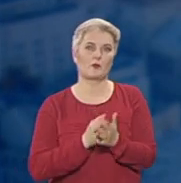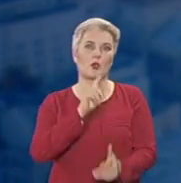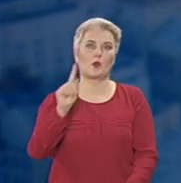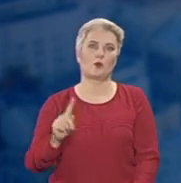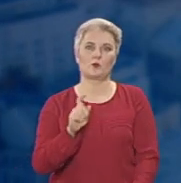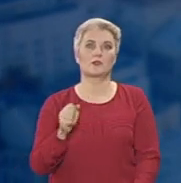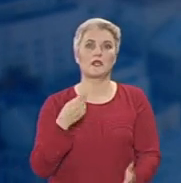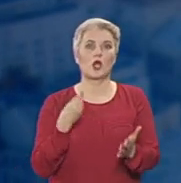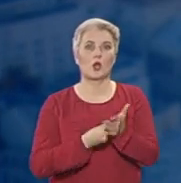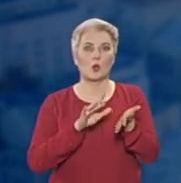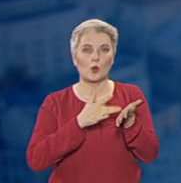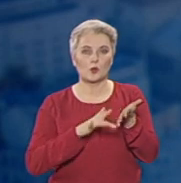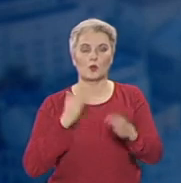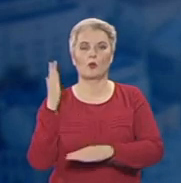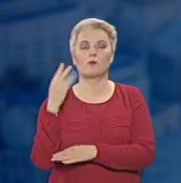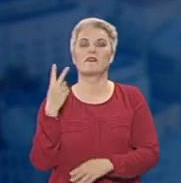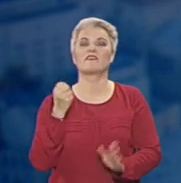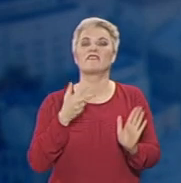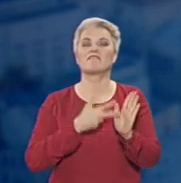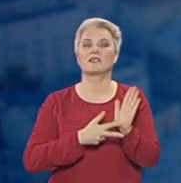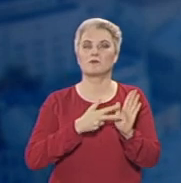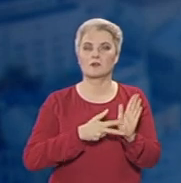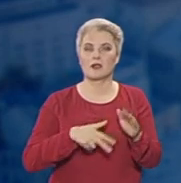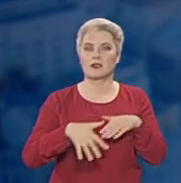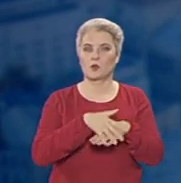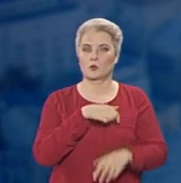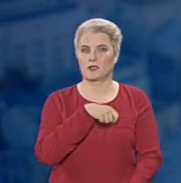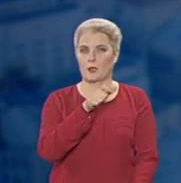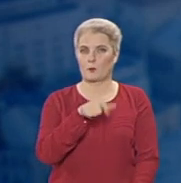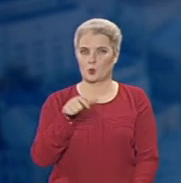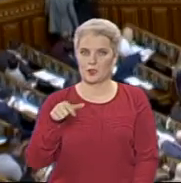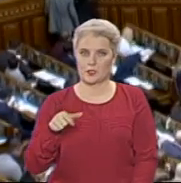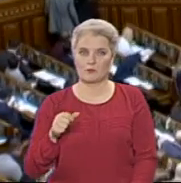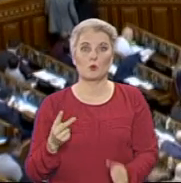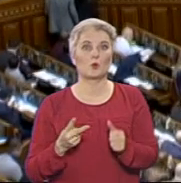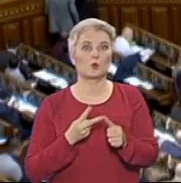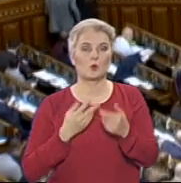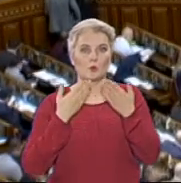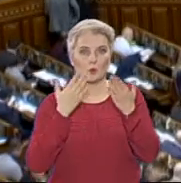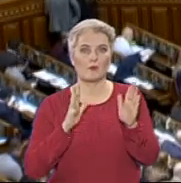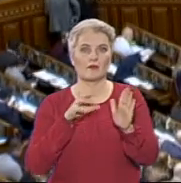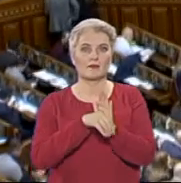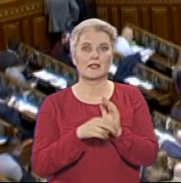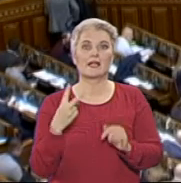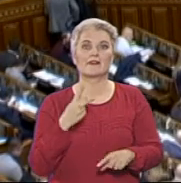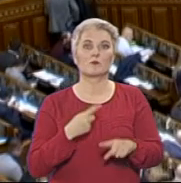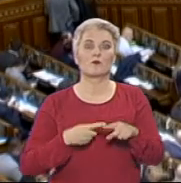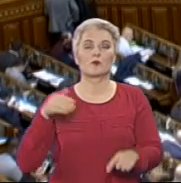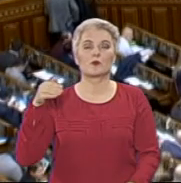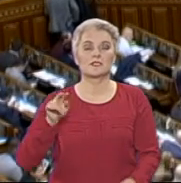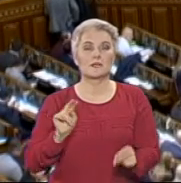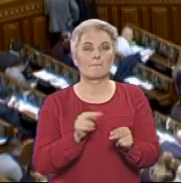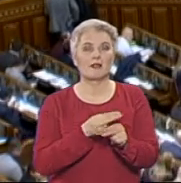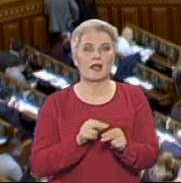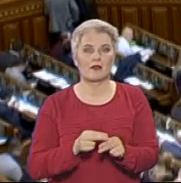в цілому проголосували 280 народних депутатів. До другого розгляду бюджету внесли понад 2500